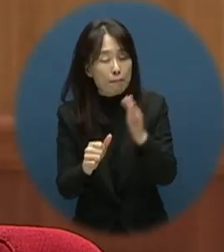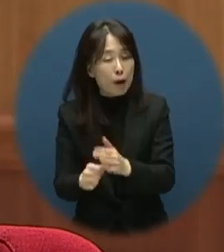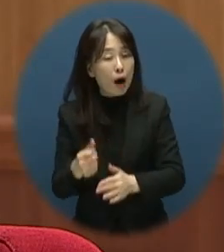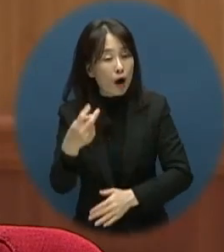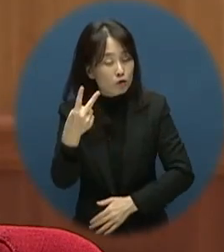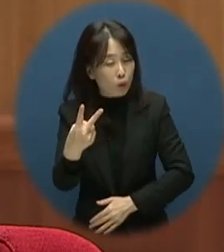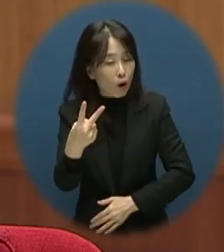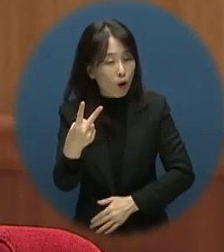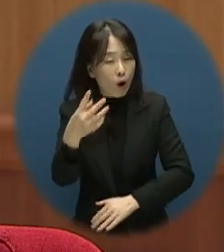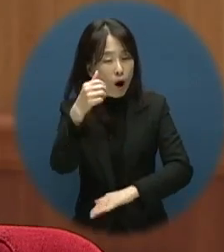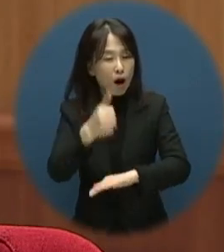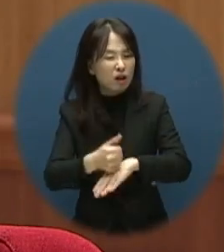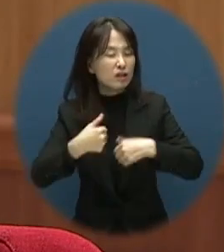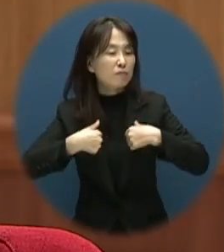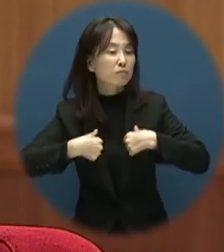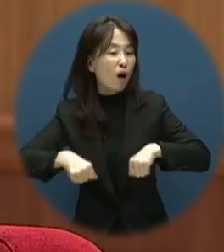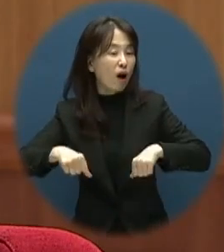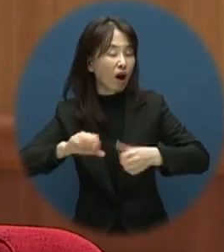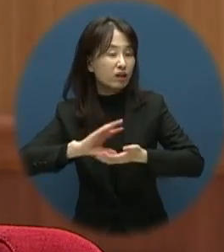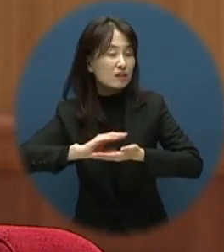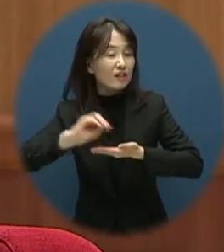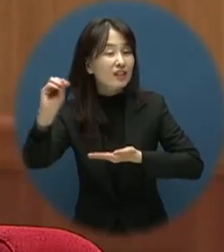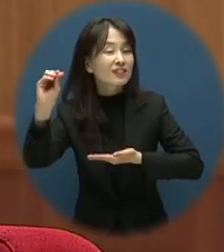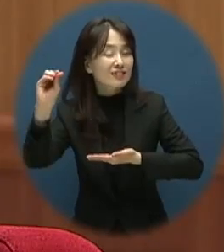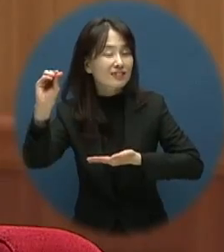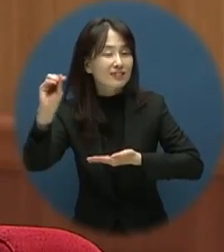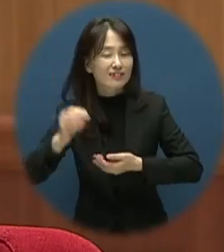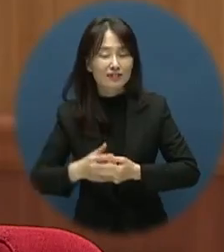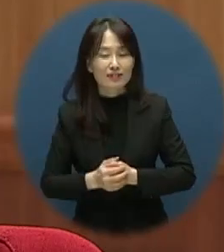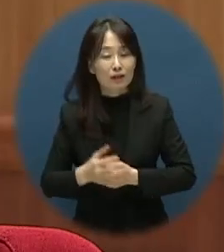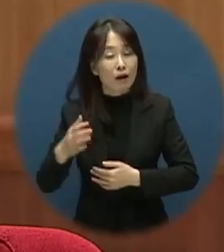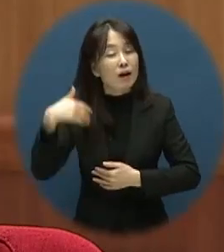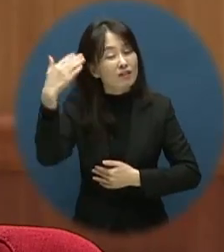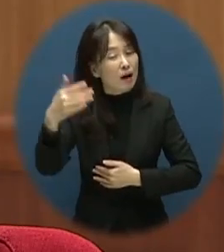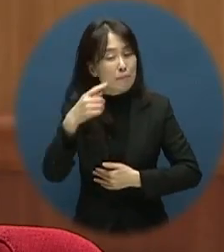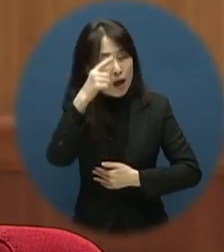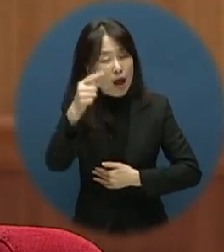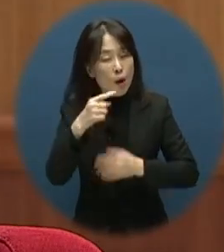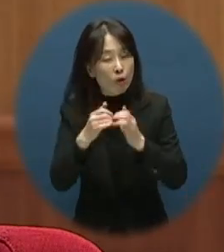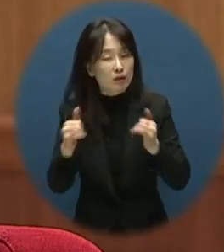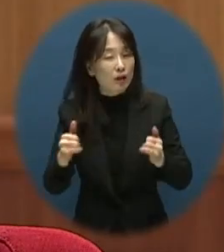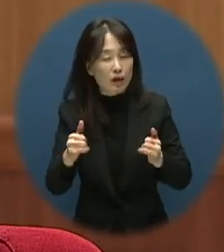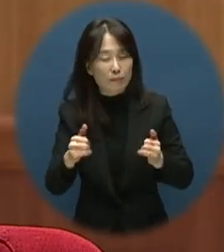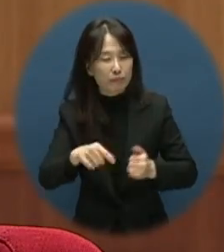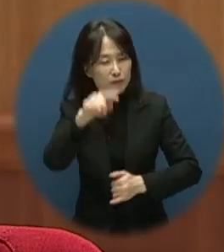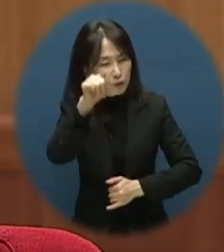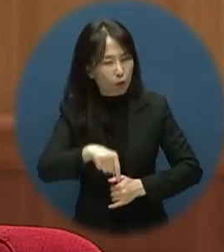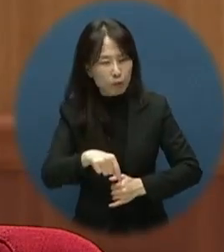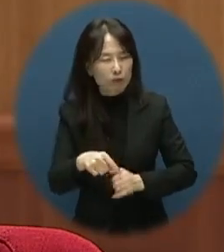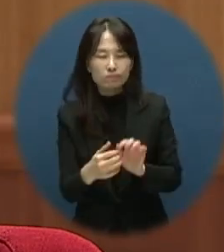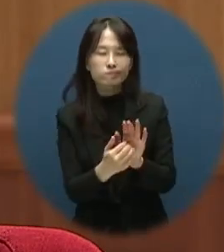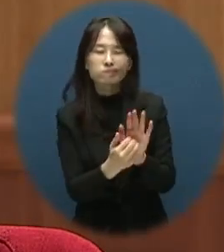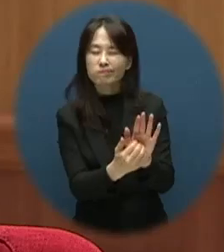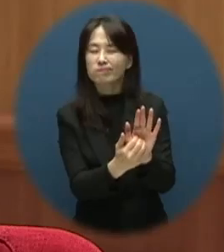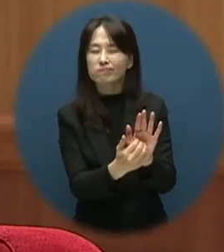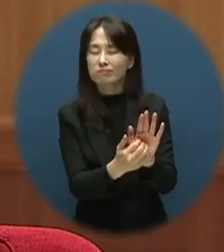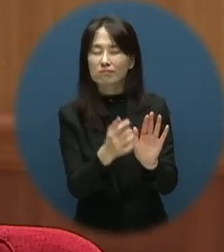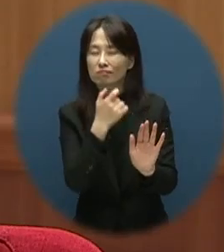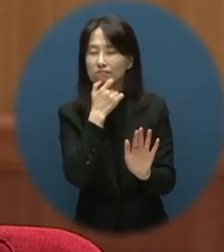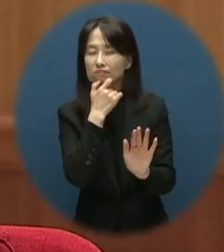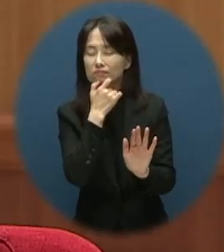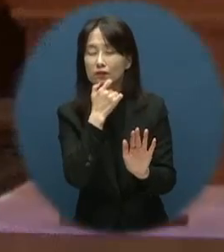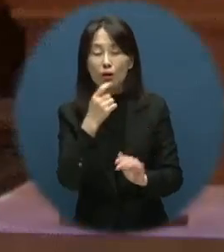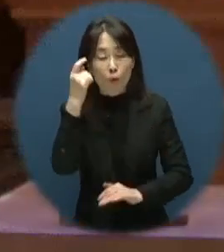포기했다. 그래서 그 이유는 자기들 외국인 아예 받진 않아. 어차피